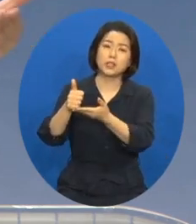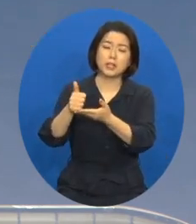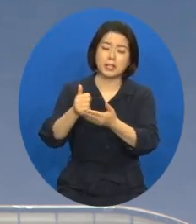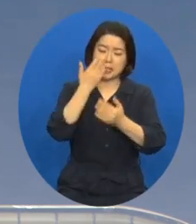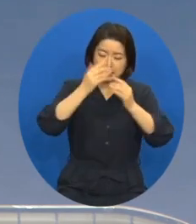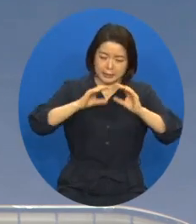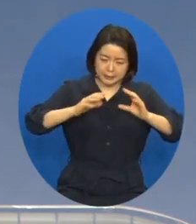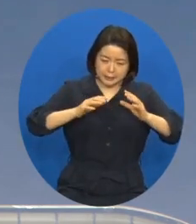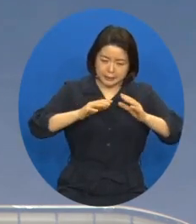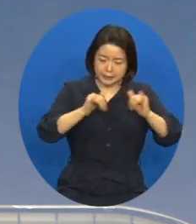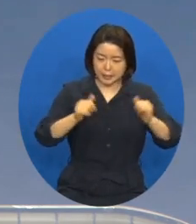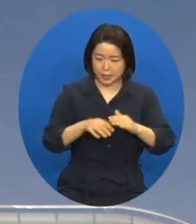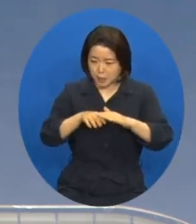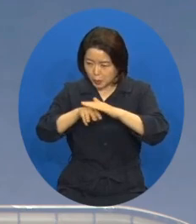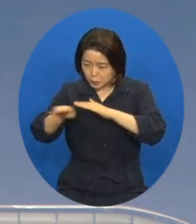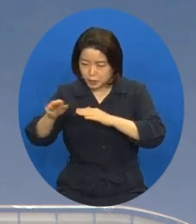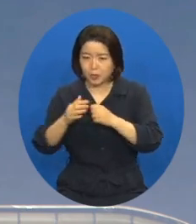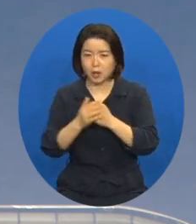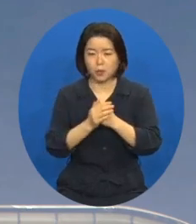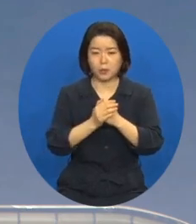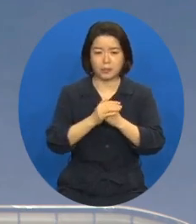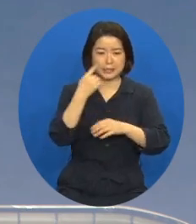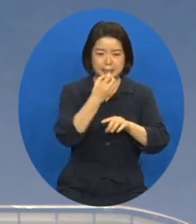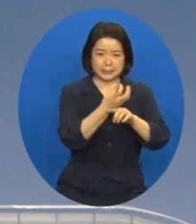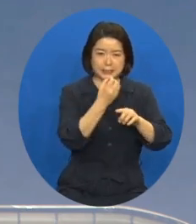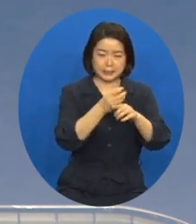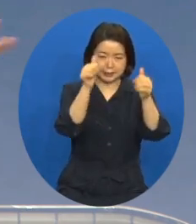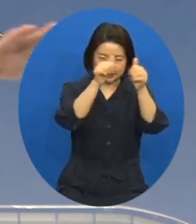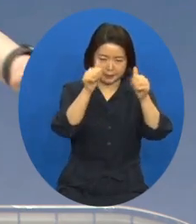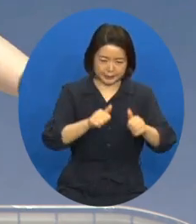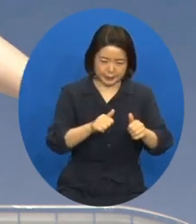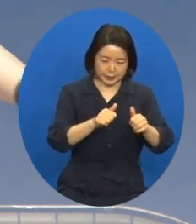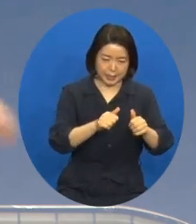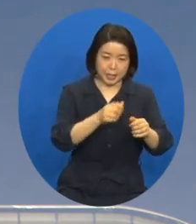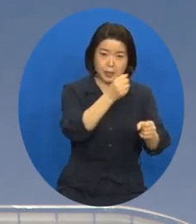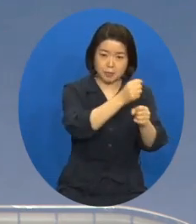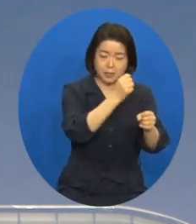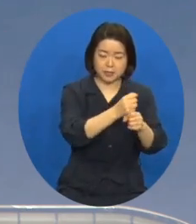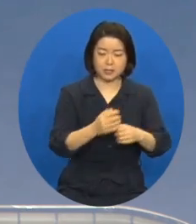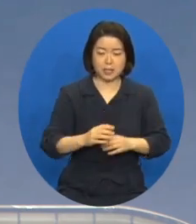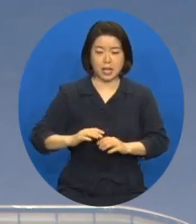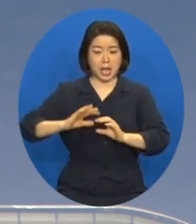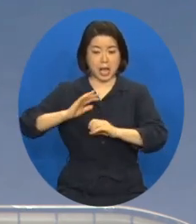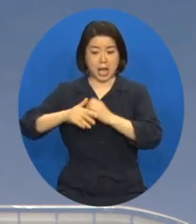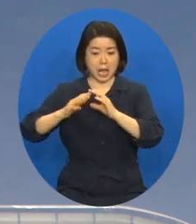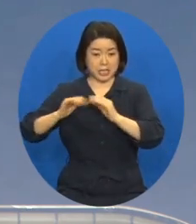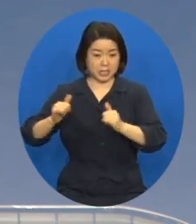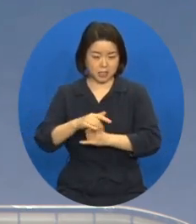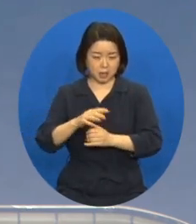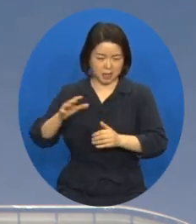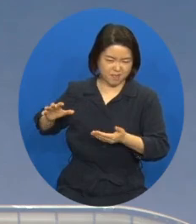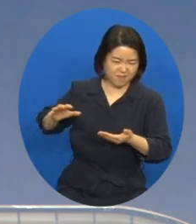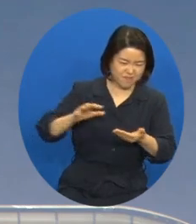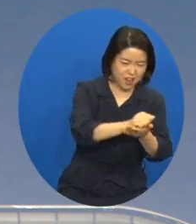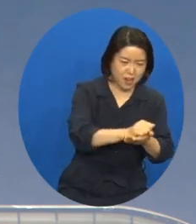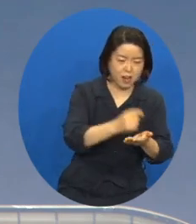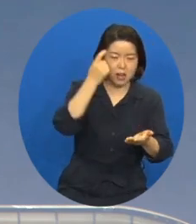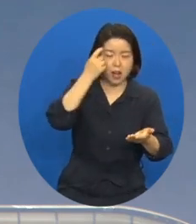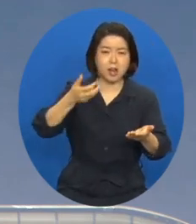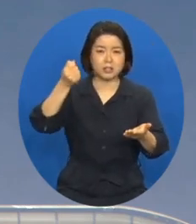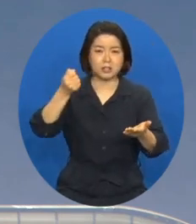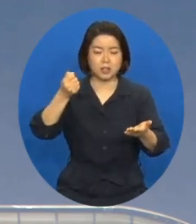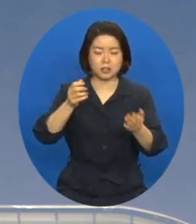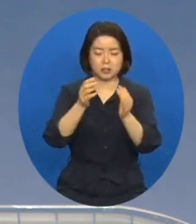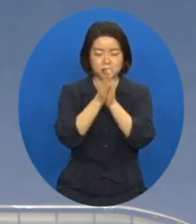출애굽하고 금송아지 섬겼을 때 하나님이 이스라엘 백성을 다 진멸하려고 하셨죠. 모세가 하나님 앞에 탄원의